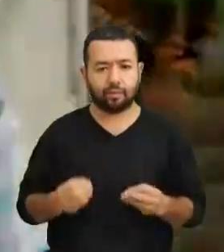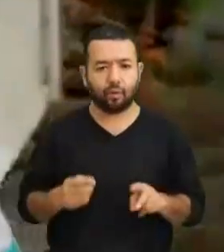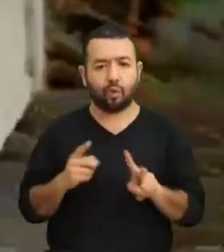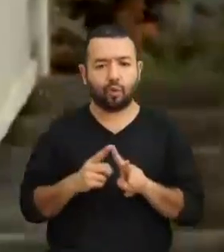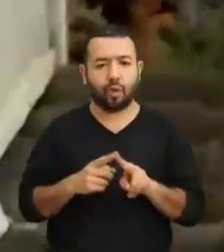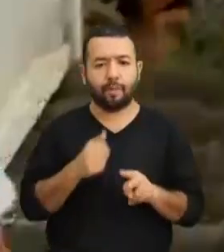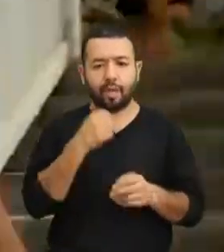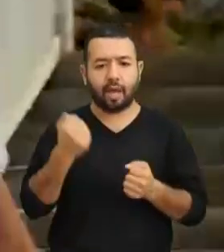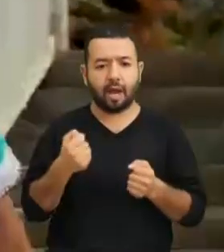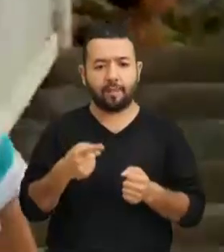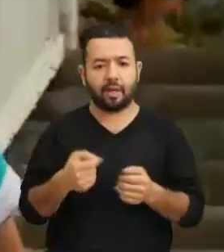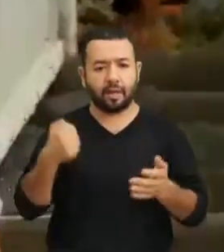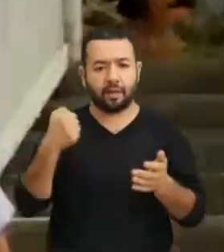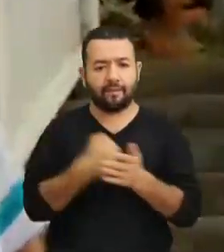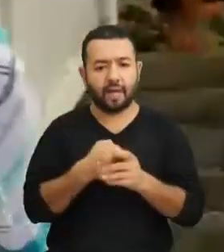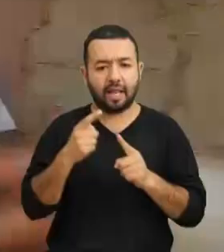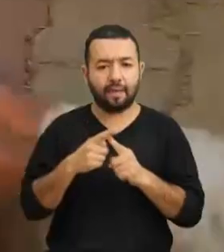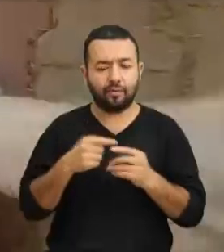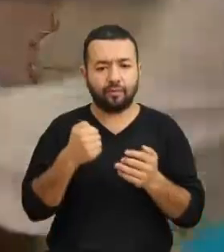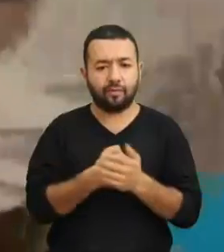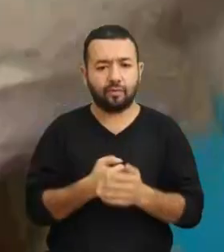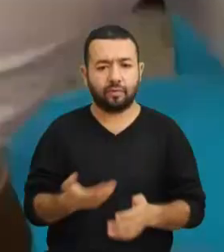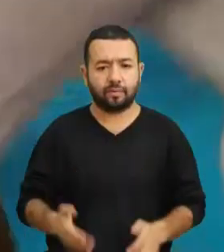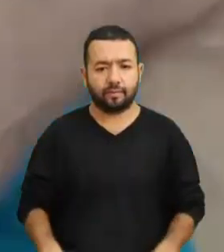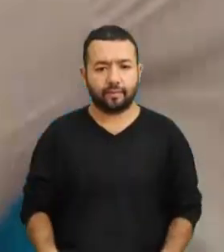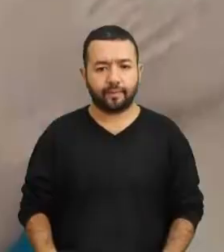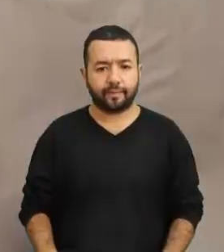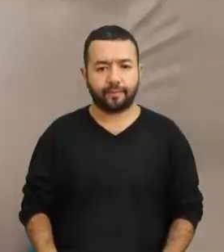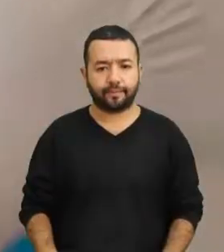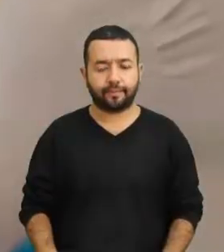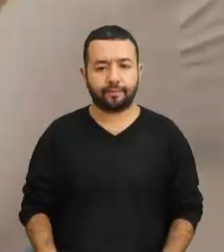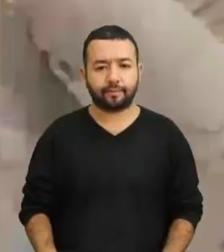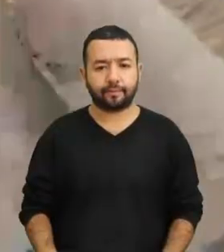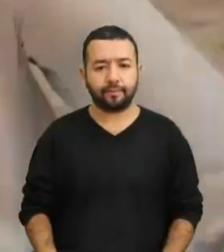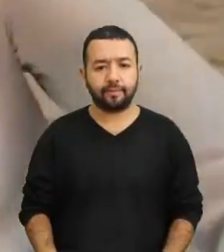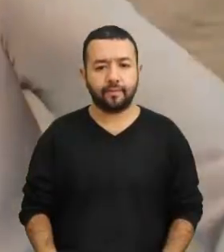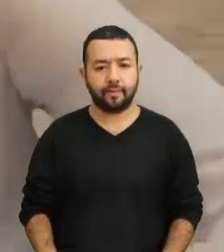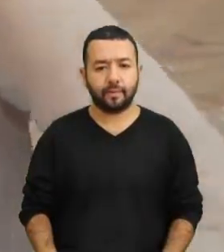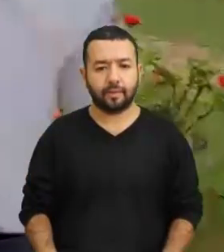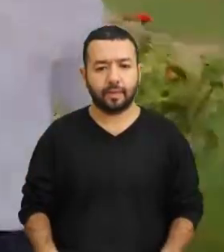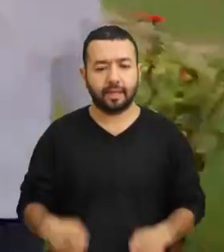Nurhan Bey arabayla nakavt etti Timuçin Bey. Şebal Timuçin'in yanına çöktü.